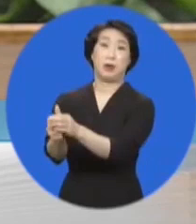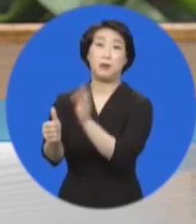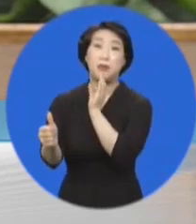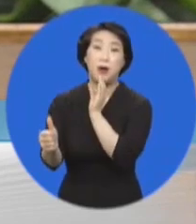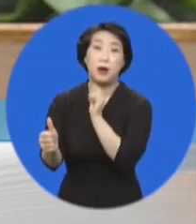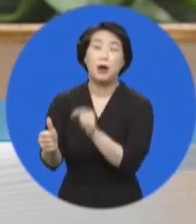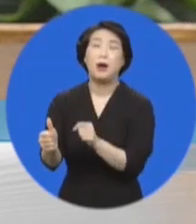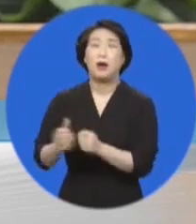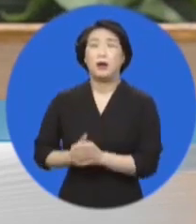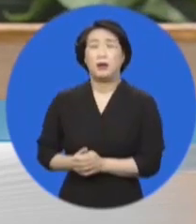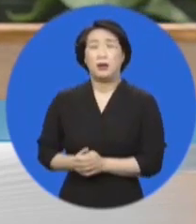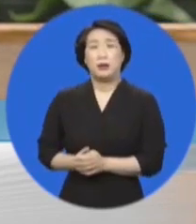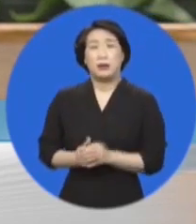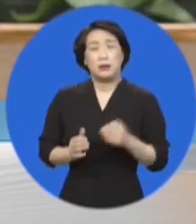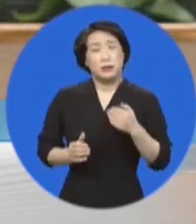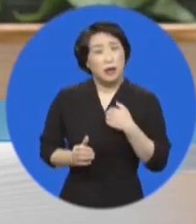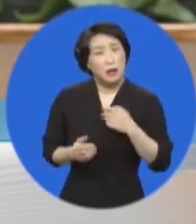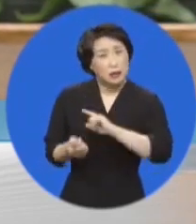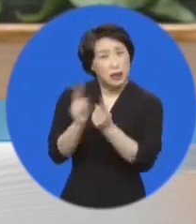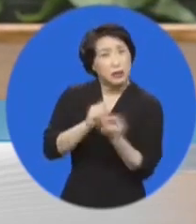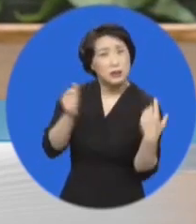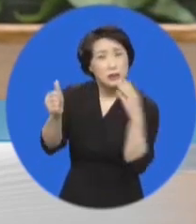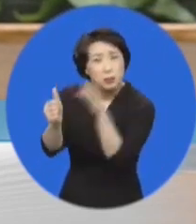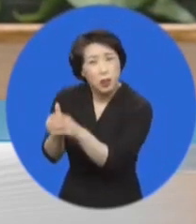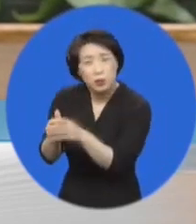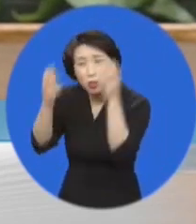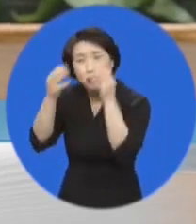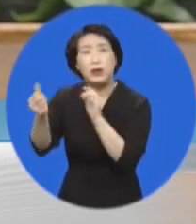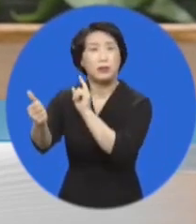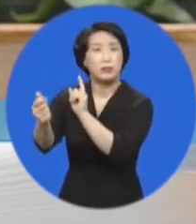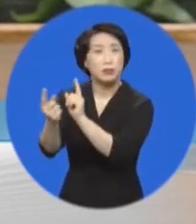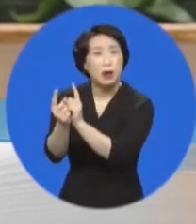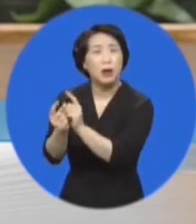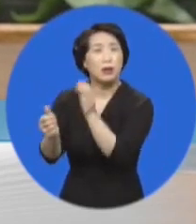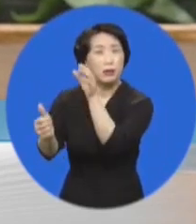그분이 우리 대신 짊어지고 당하셔서